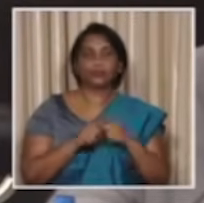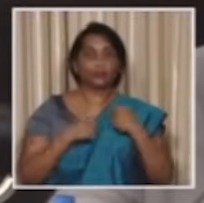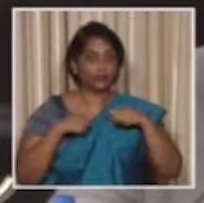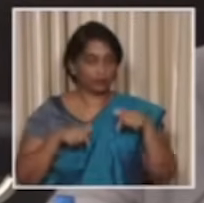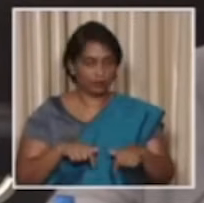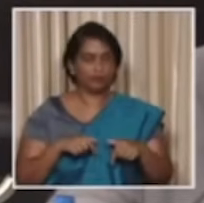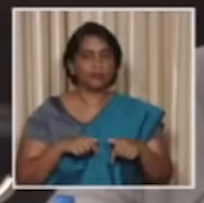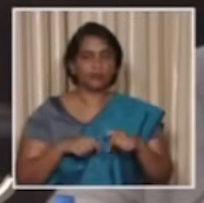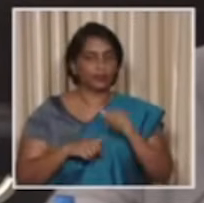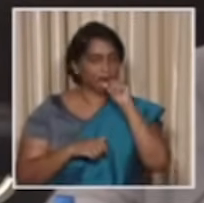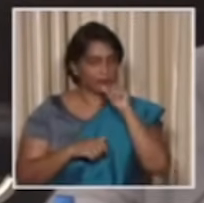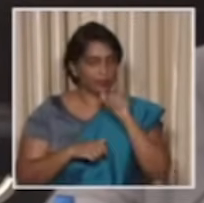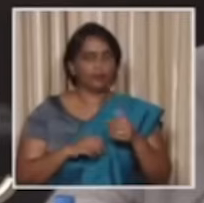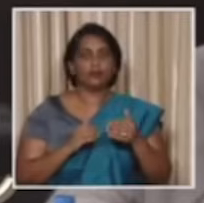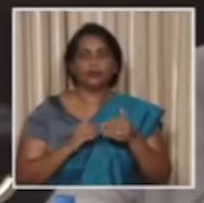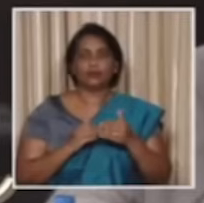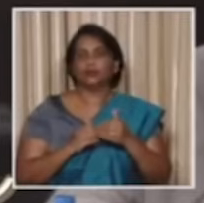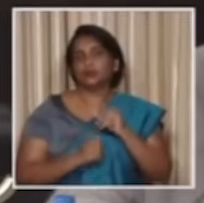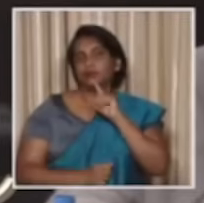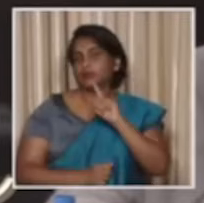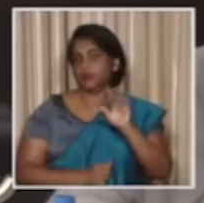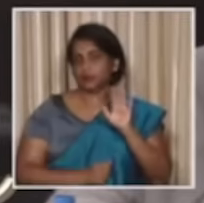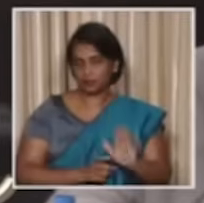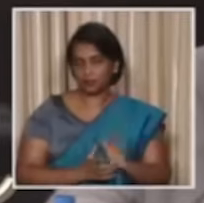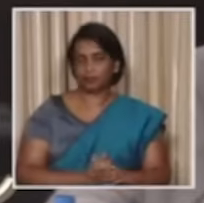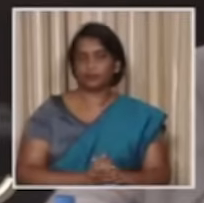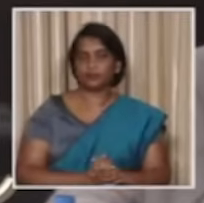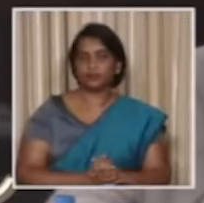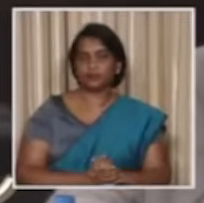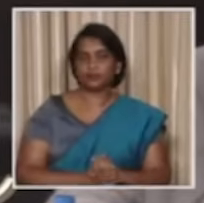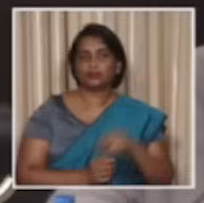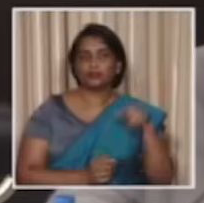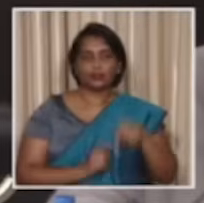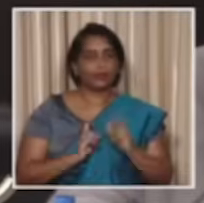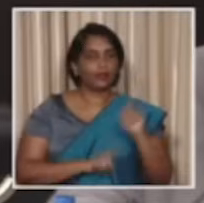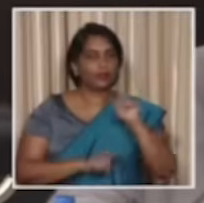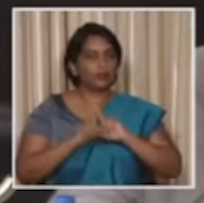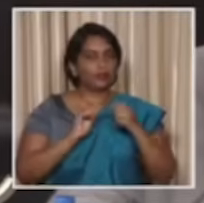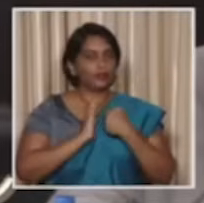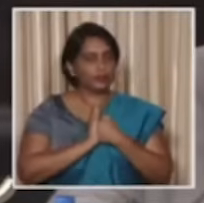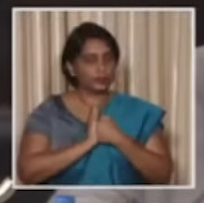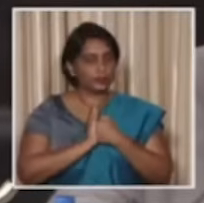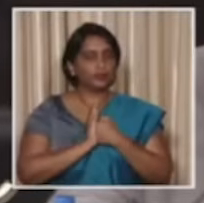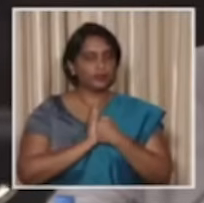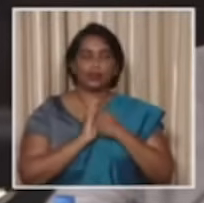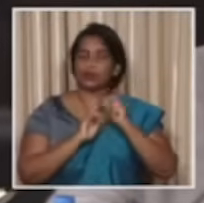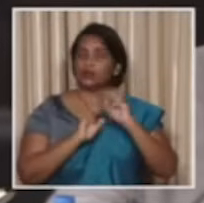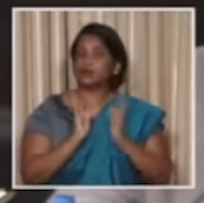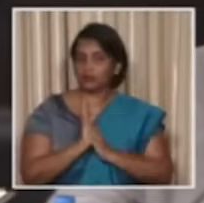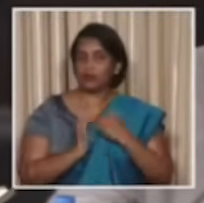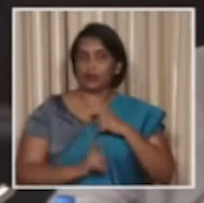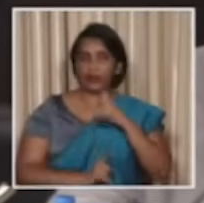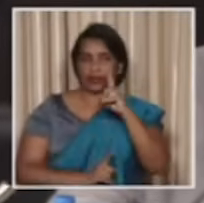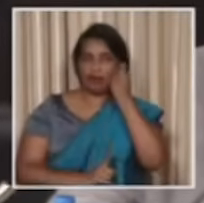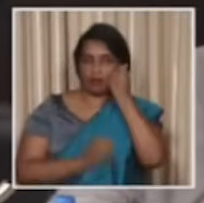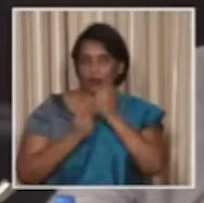මෙතන සාධාරණ ලෙස කියා සිටින්න ඕනේ. මේ පාර්ලිමේන්තුවට කරු විපක්ෂ අගමැතිතුමා අපි එක